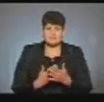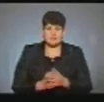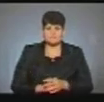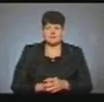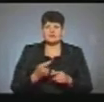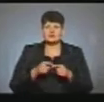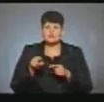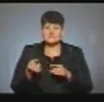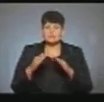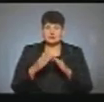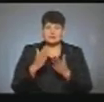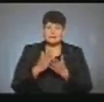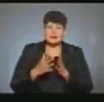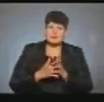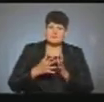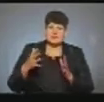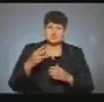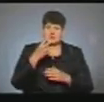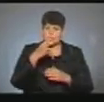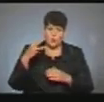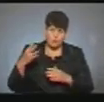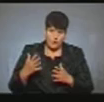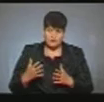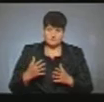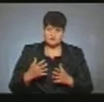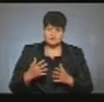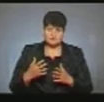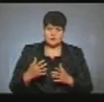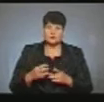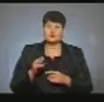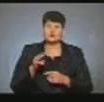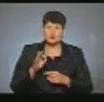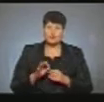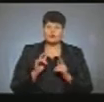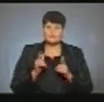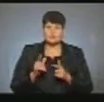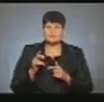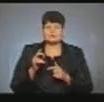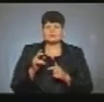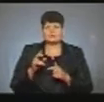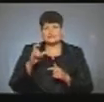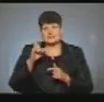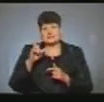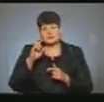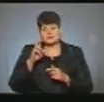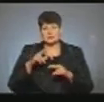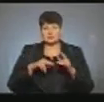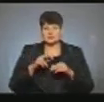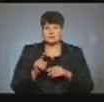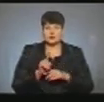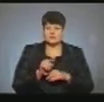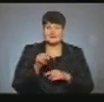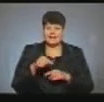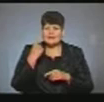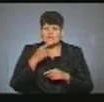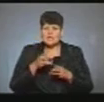цей будинок має більше 3 поверхів, то відповідно до ДБНів таке індивідуальне опалення,